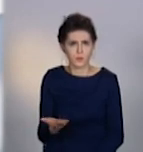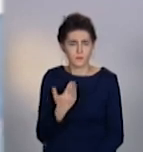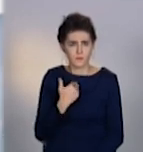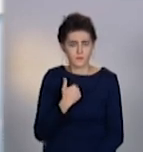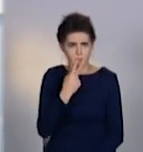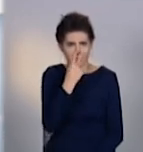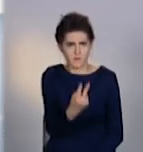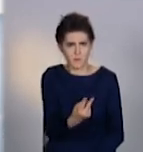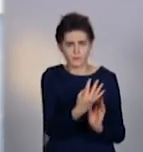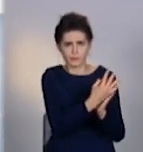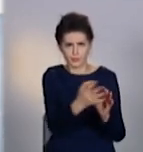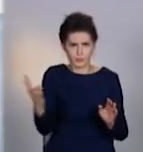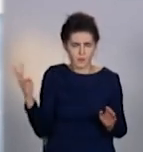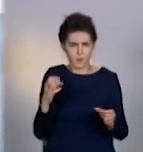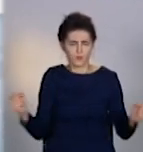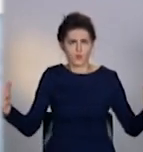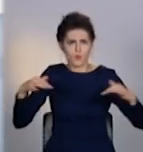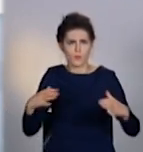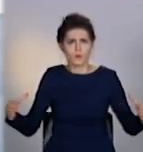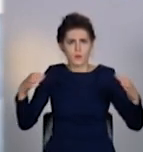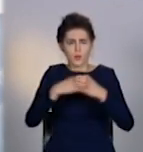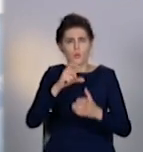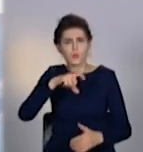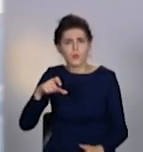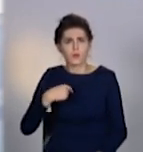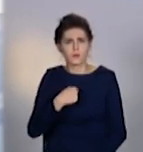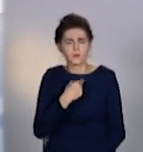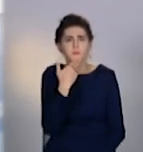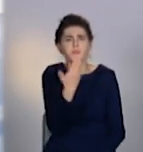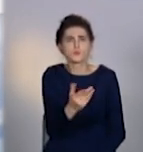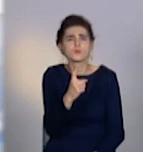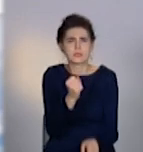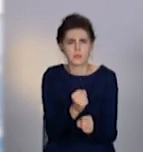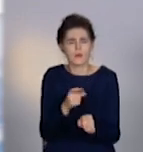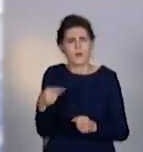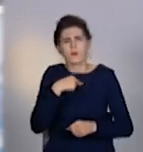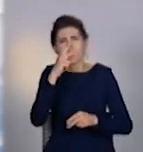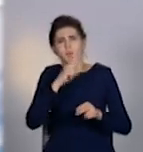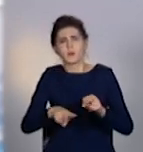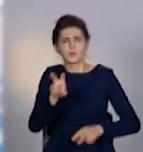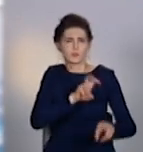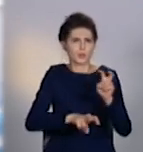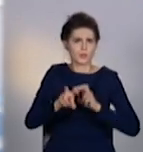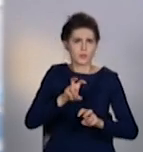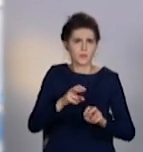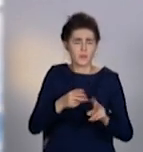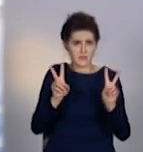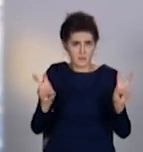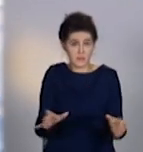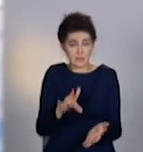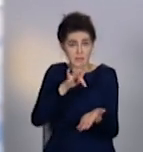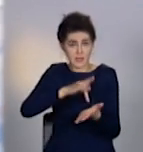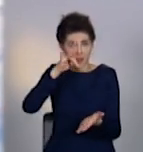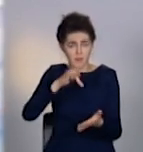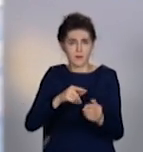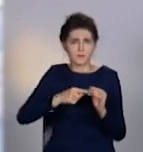перед забором компашка перерывает огород. На вопрос, что вы делаете, ответили, что-то потеряли. Центр города, частный